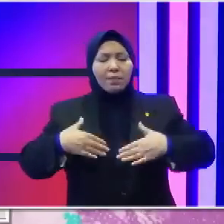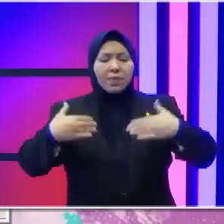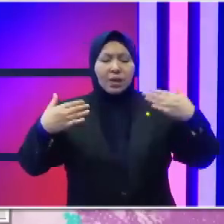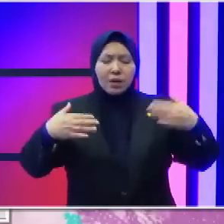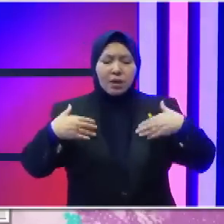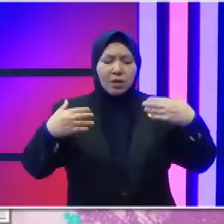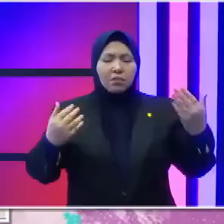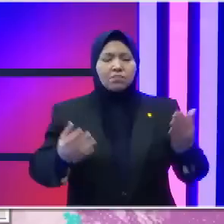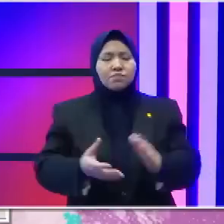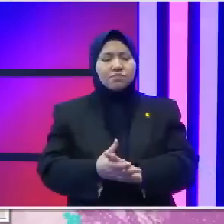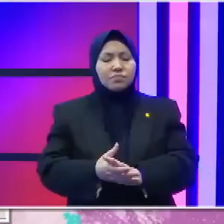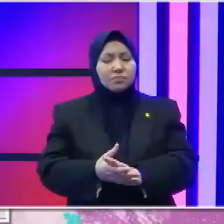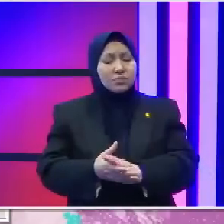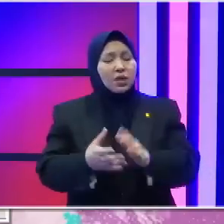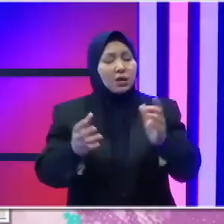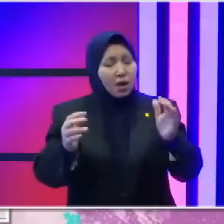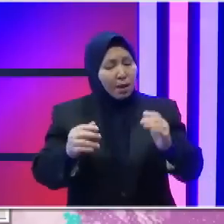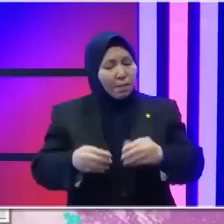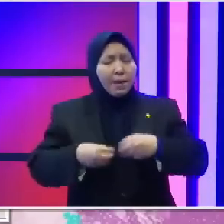muttaqin